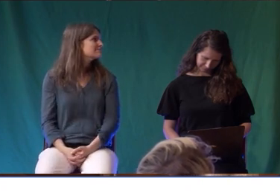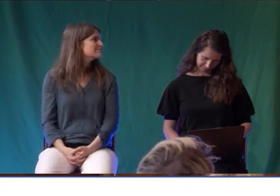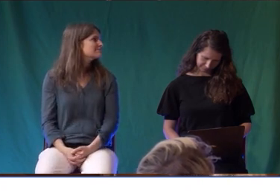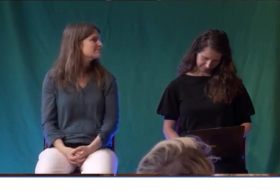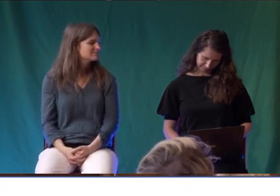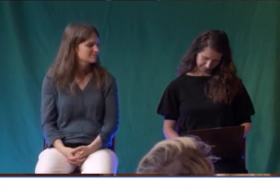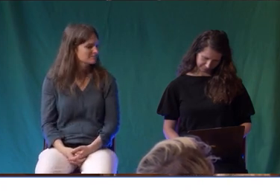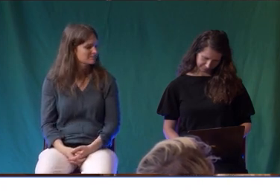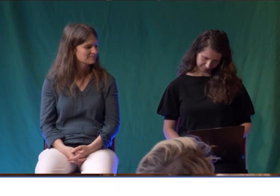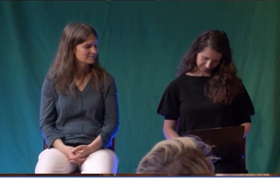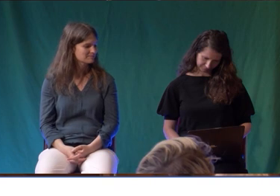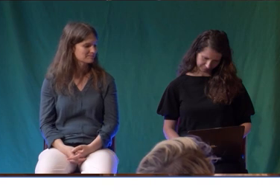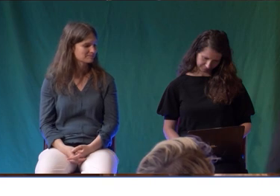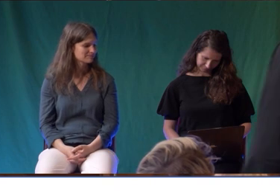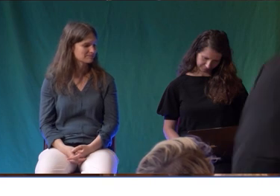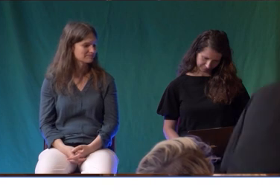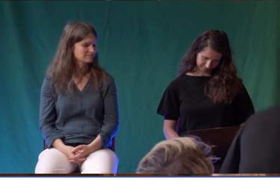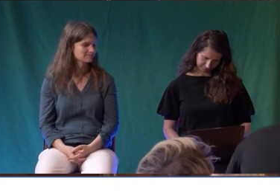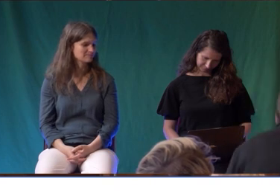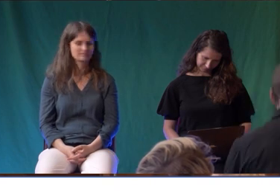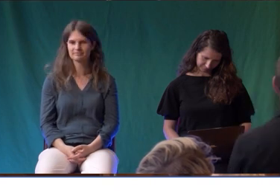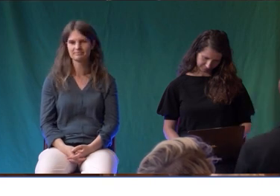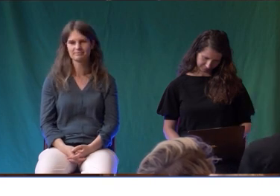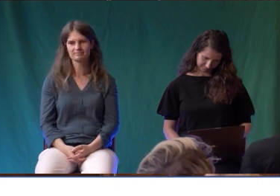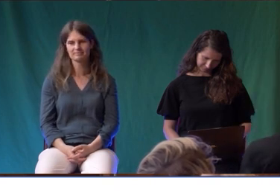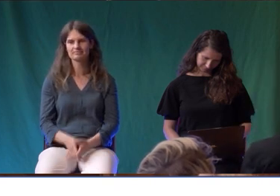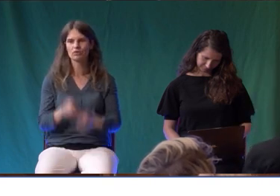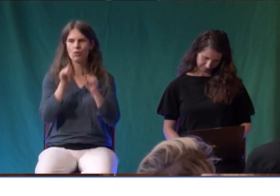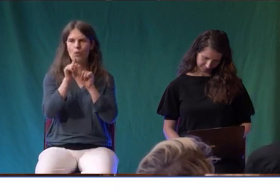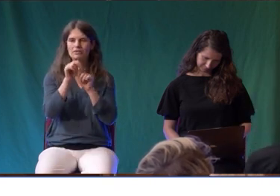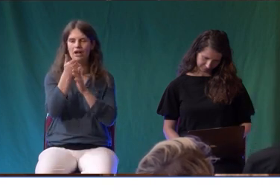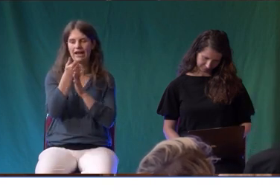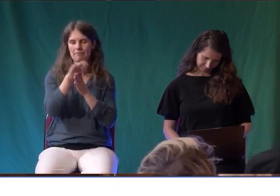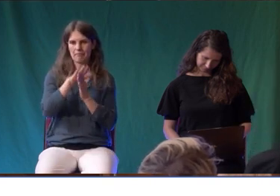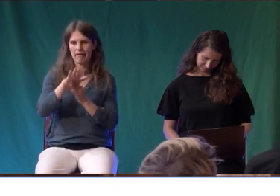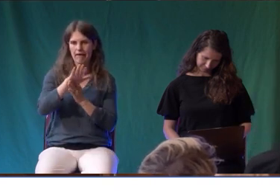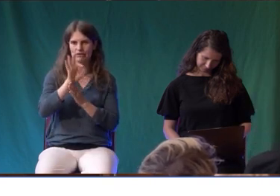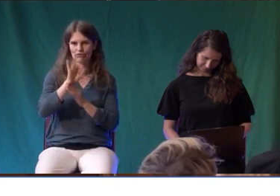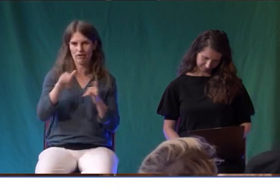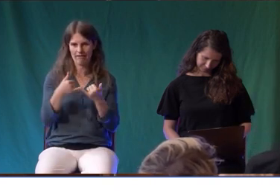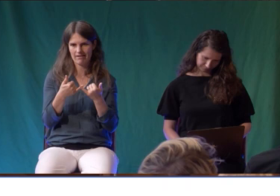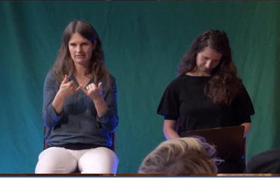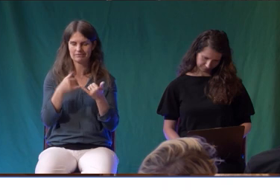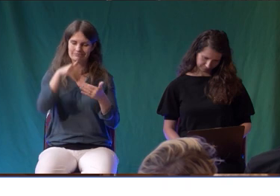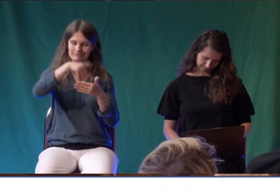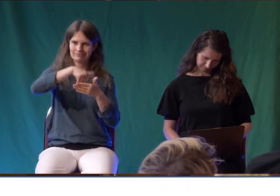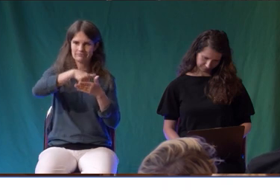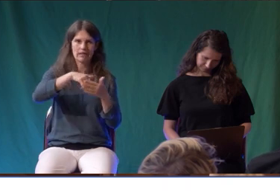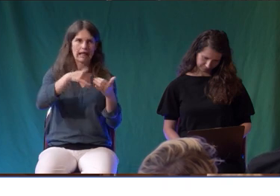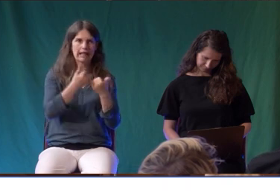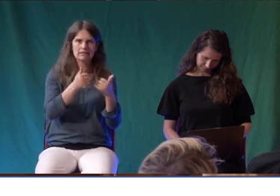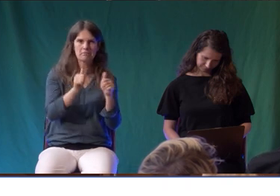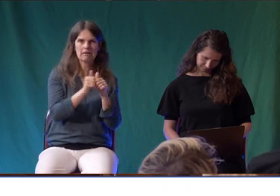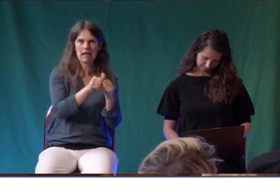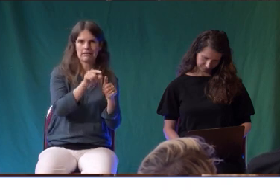es schon danke schön hier haben wir noch einen Bereich für für Eltern also wir haben beschrieben was ist eigentlich begleitete Elternschaft und dann